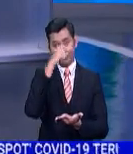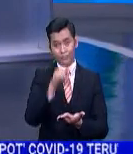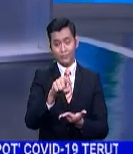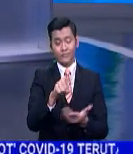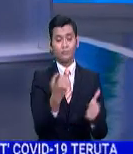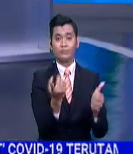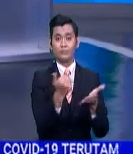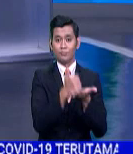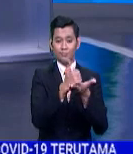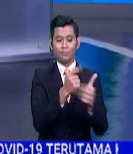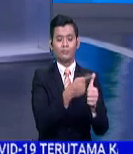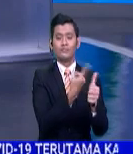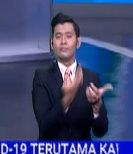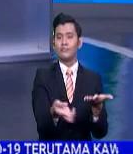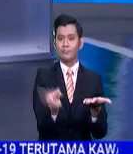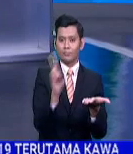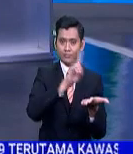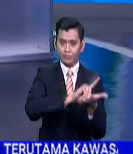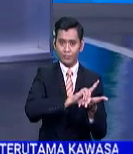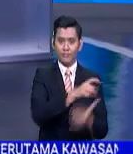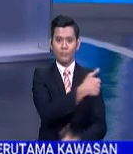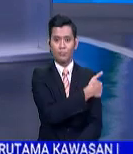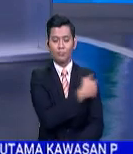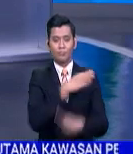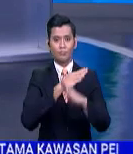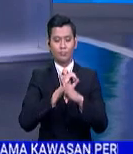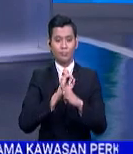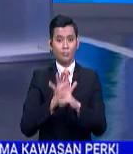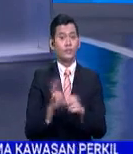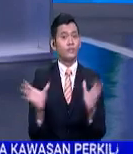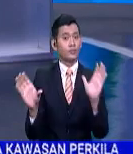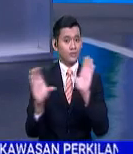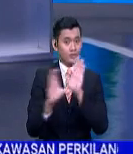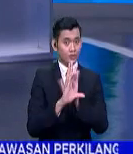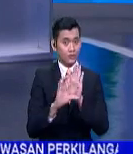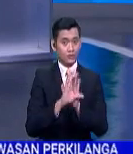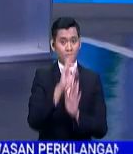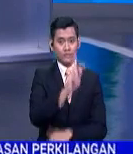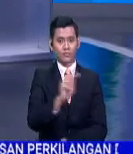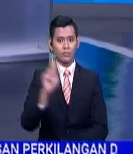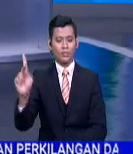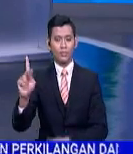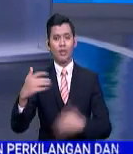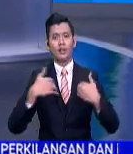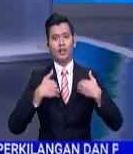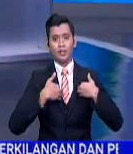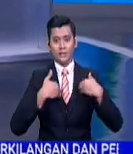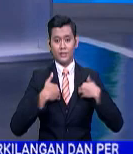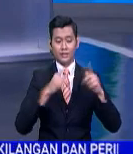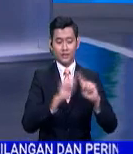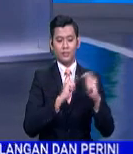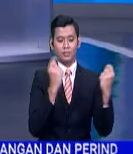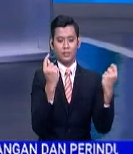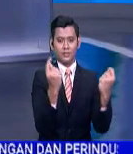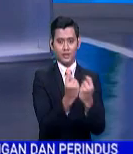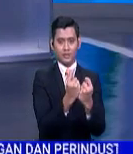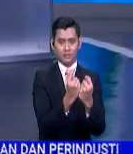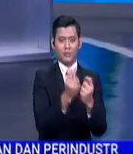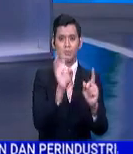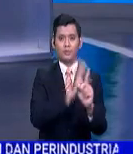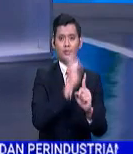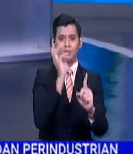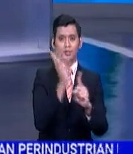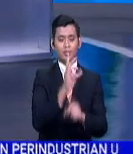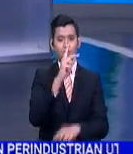yang berlaku di Kota Baru, Kelab Kebajikan Asnaf Kelantan KKAK turut membantu golongan asnaf mendaftar melalui